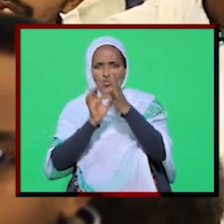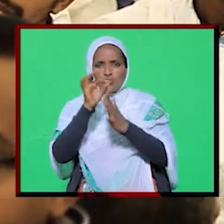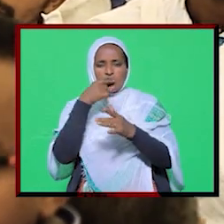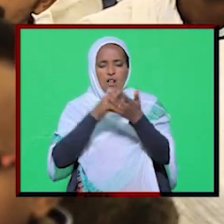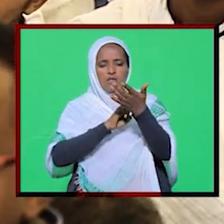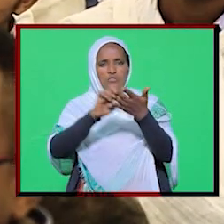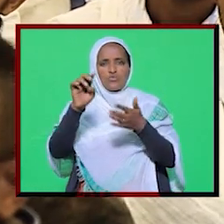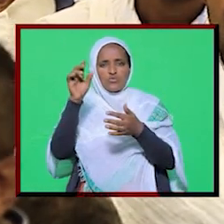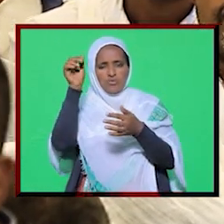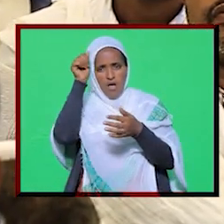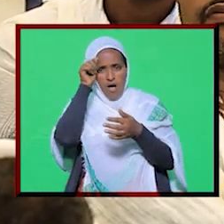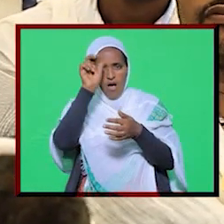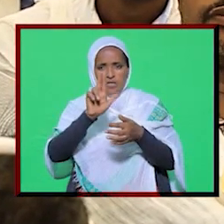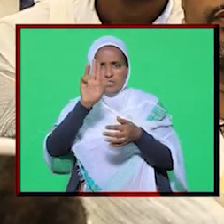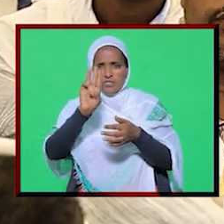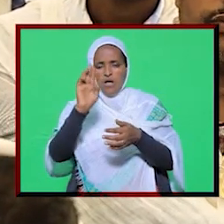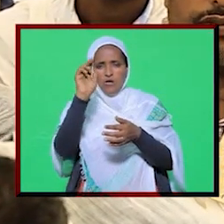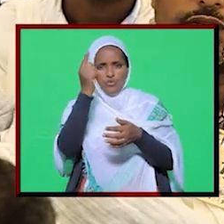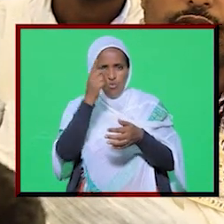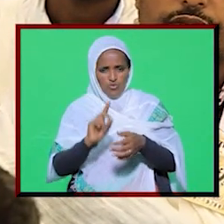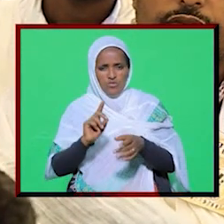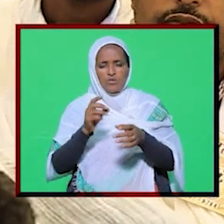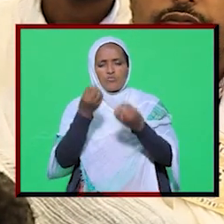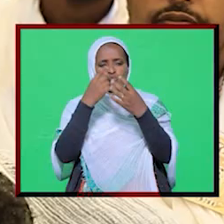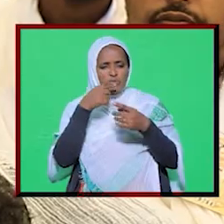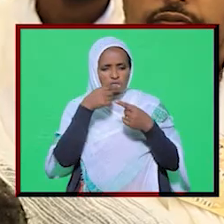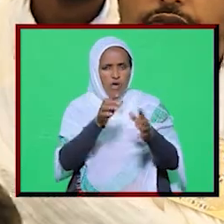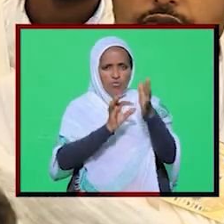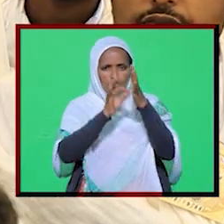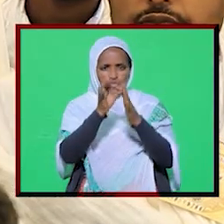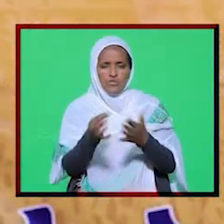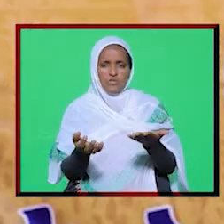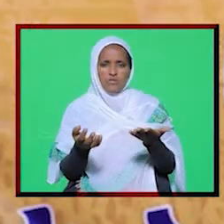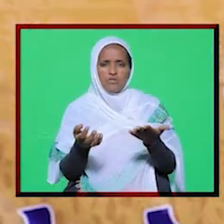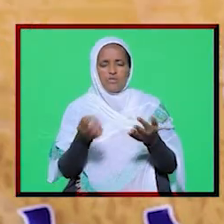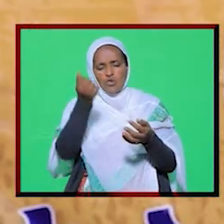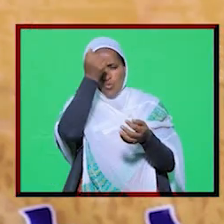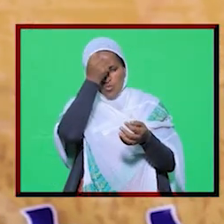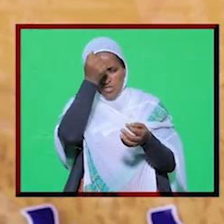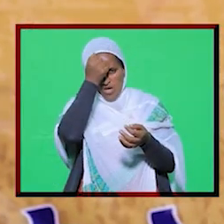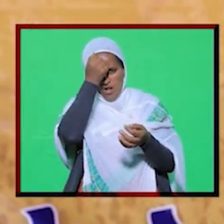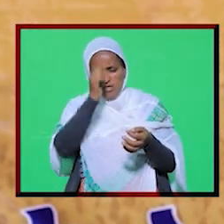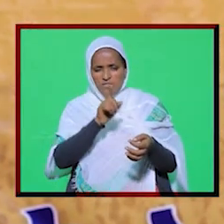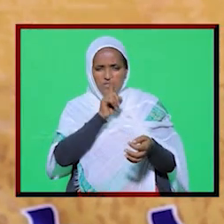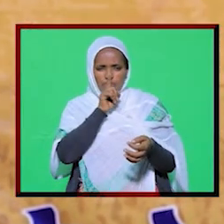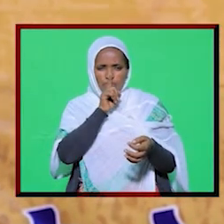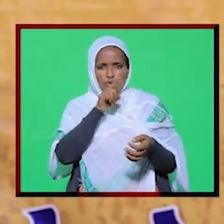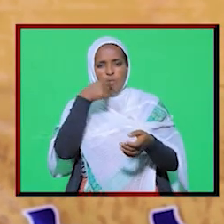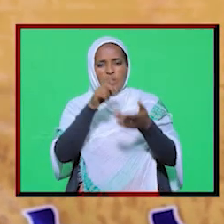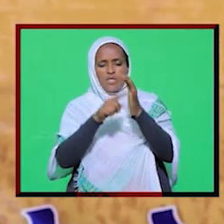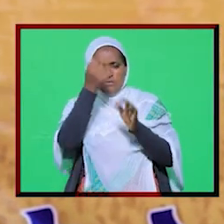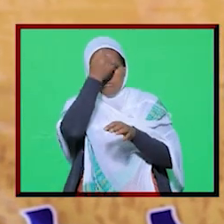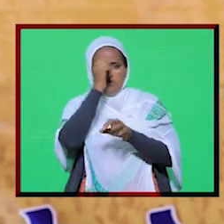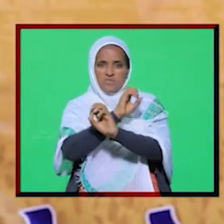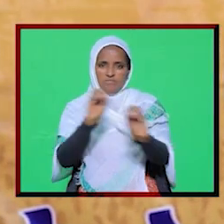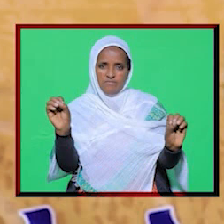ቅዱስ አርሳኒዮስ የተባለ ቤተክርስቲያናችን ቅዱስ፣ ብዙ በተናገርኩ ቁጥር ይቆጨኛል ዝም በማለቴ ግን ቆጭቶኛ